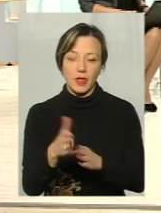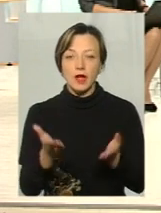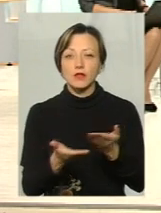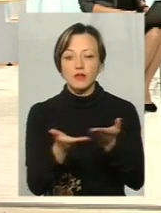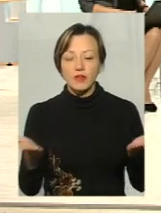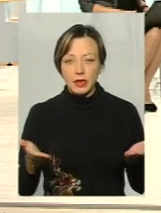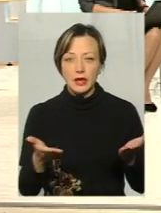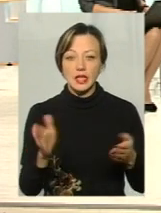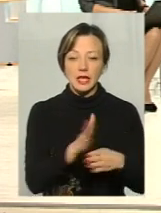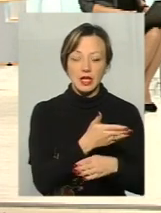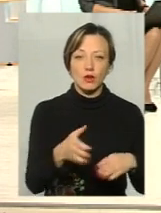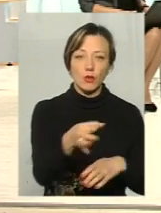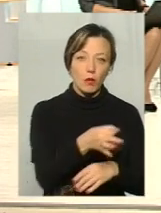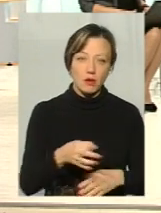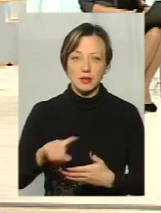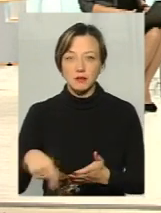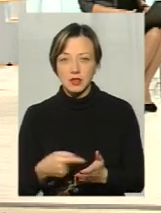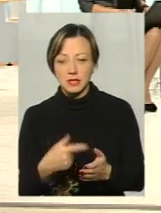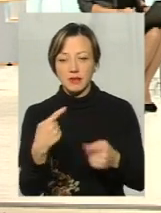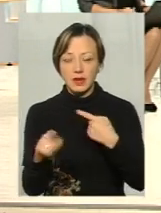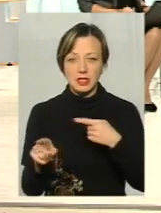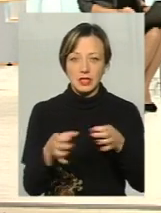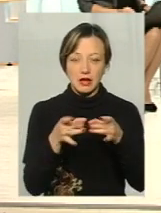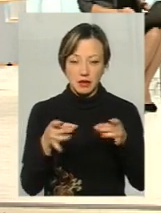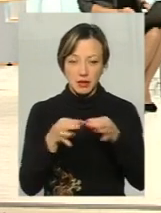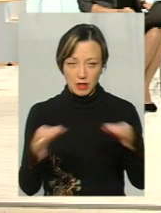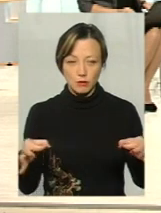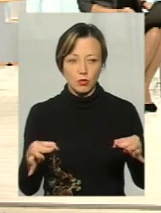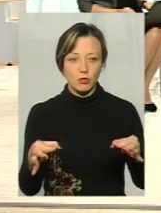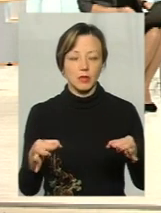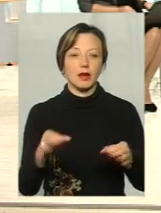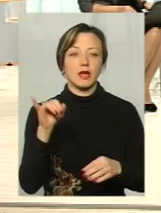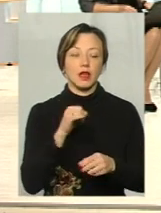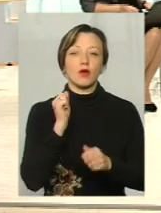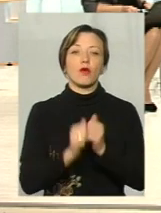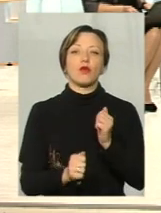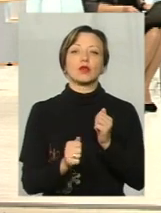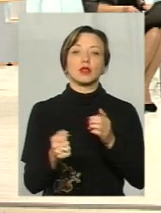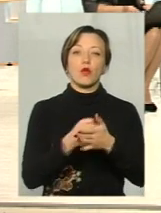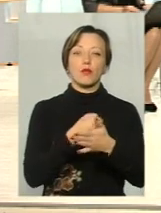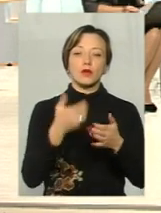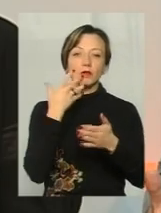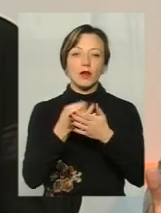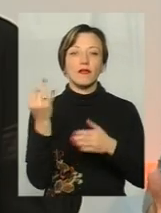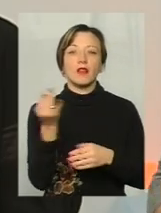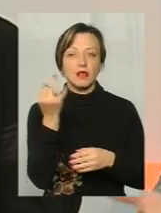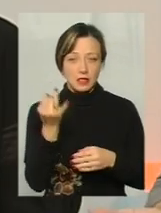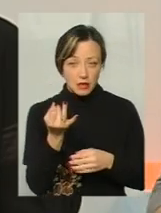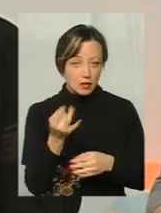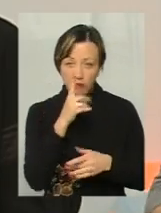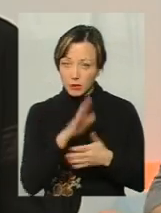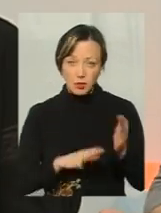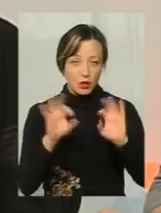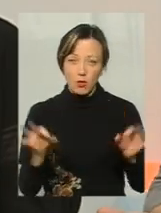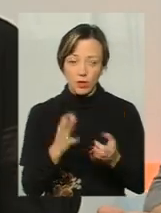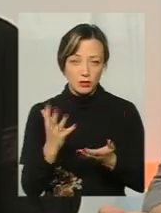ви ділите область і місто в різні республіки, ми розділилися, і кожен лобіює свої власні інтереси, то, вибачте, ми